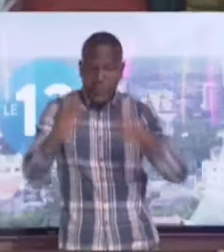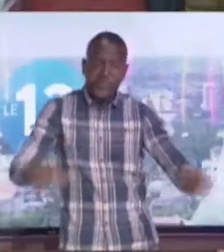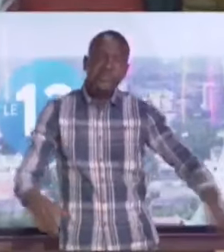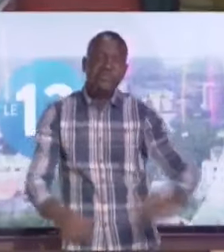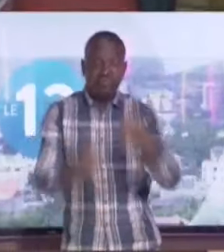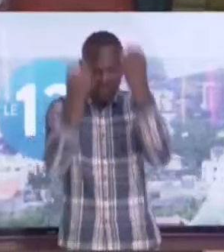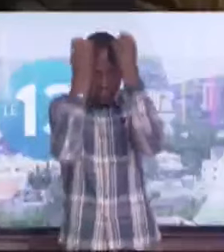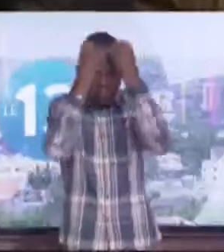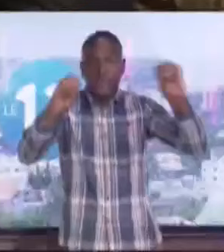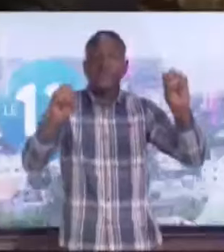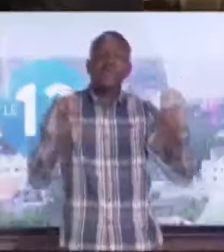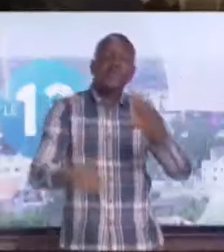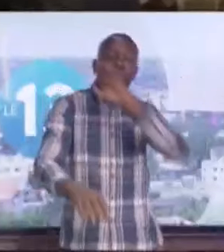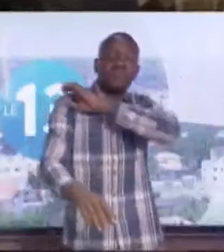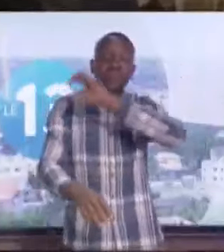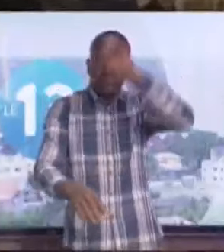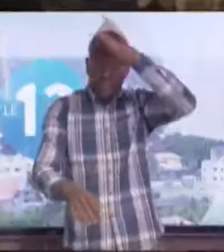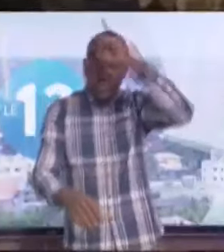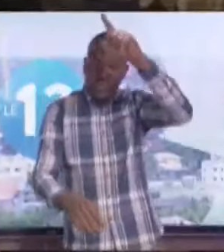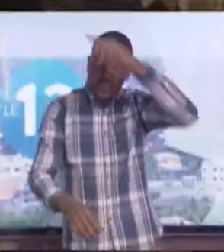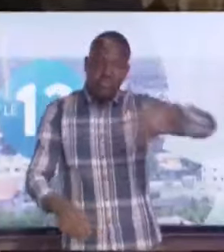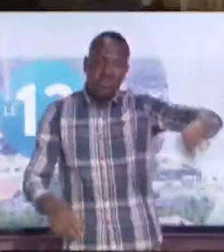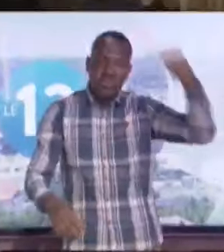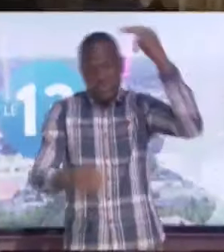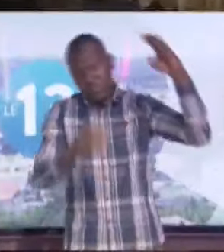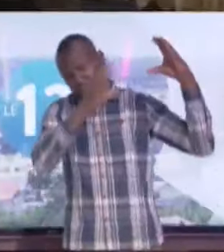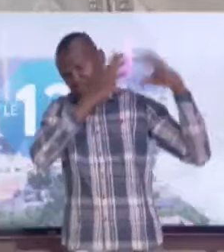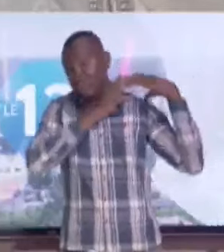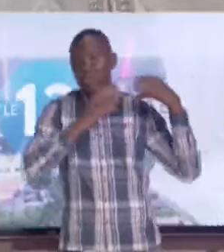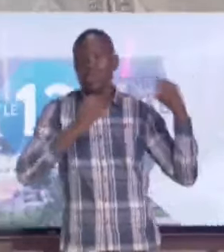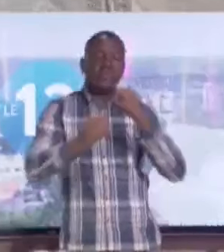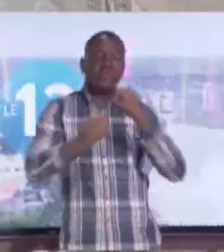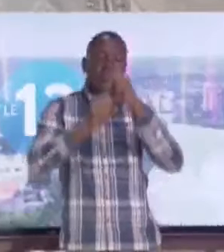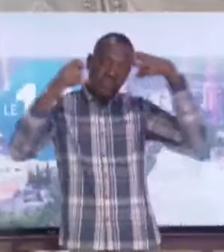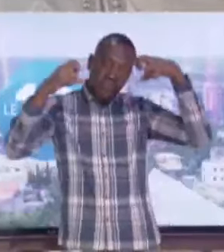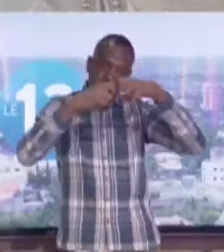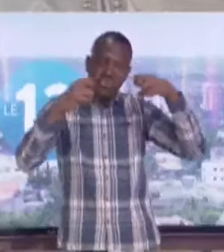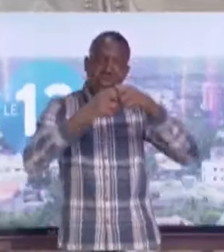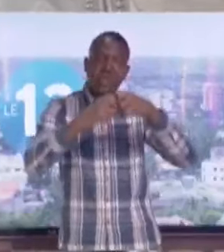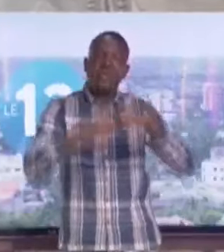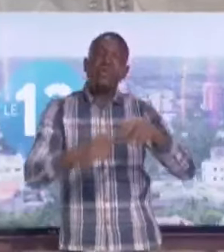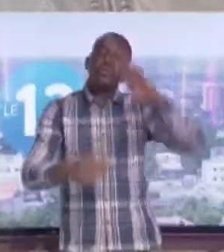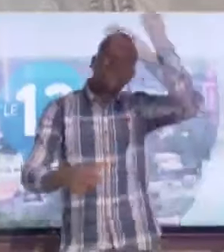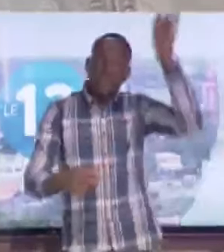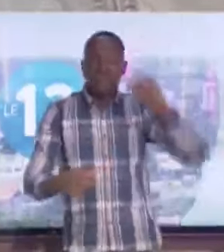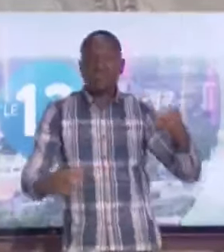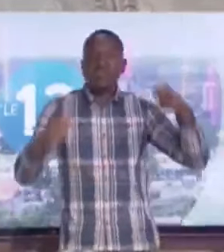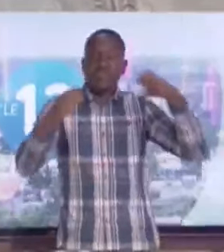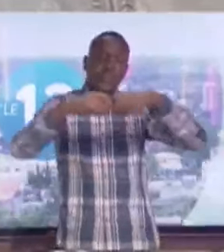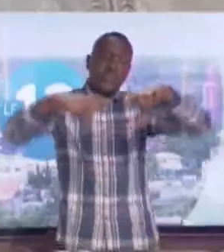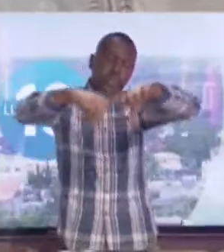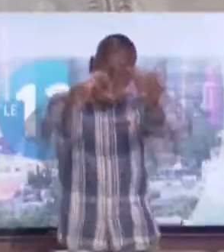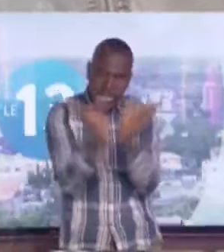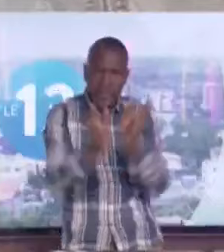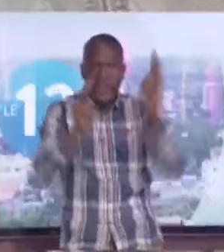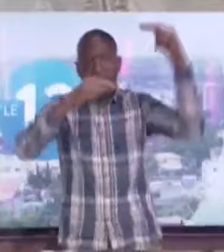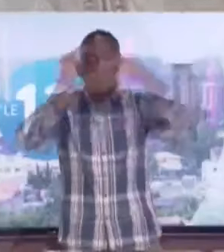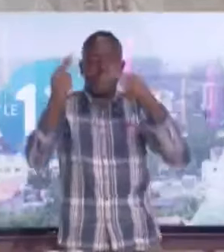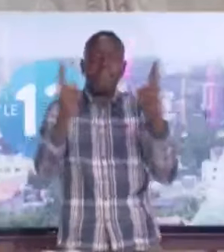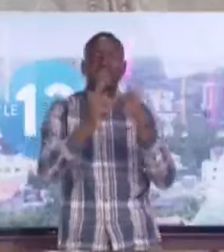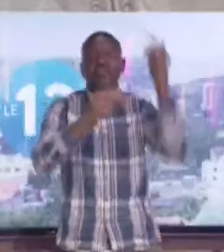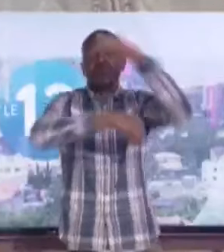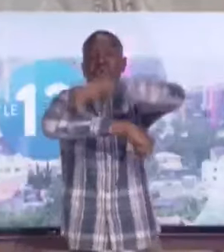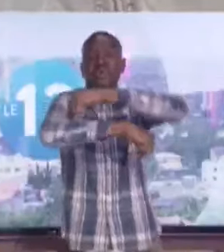l'État, précise le ministre en charge de l'énergie. Le taux d'électrification au niveau rural est aujourd'hui à moins